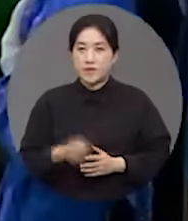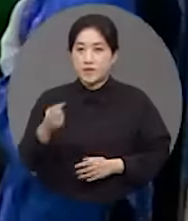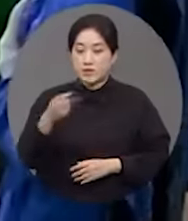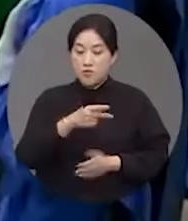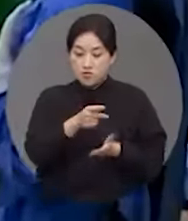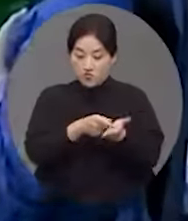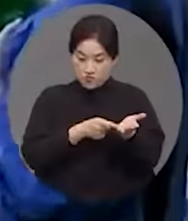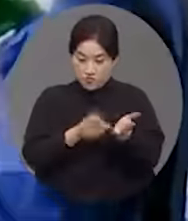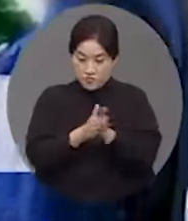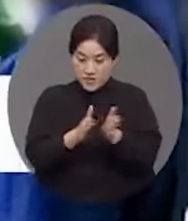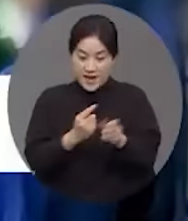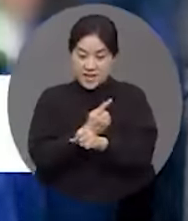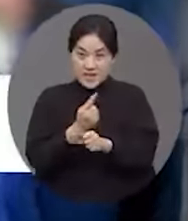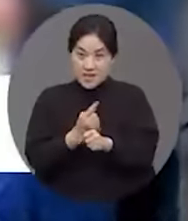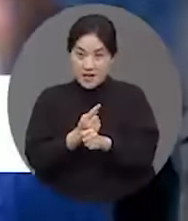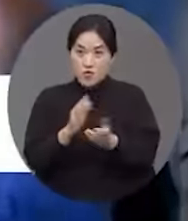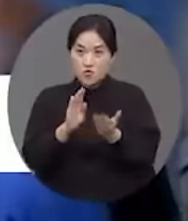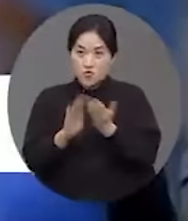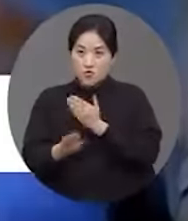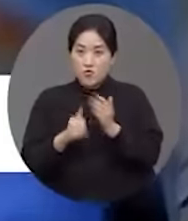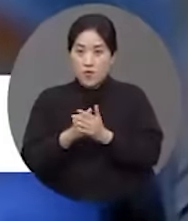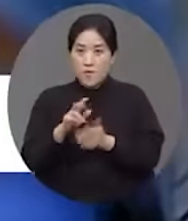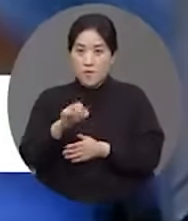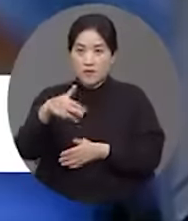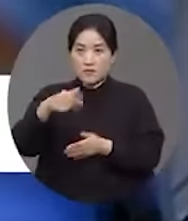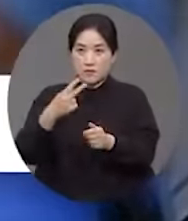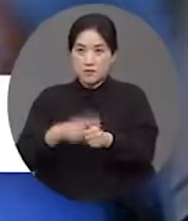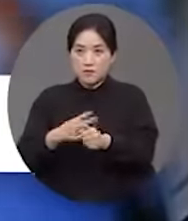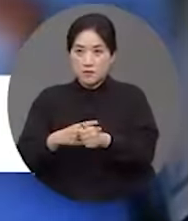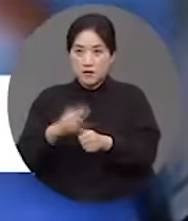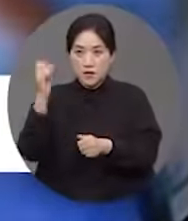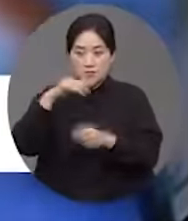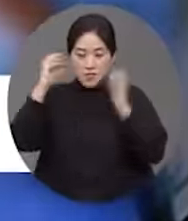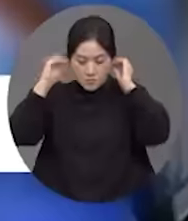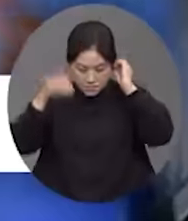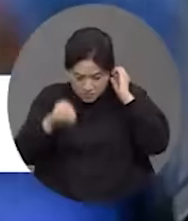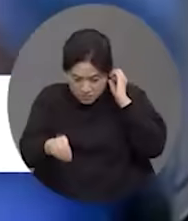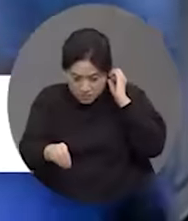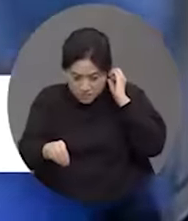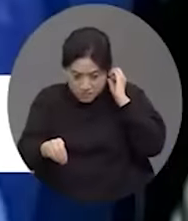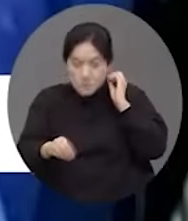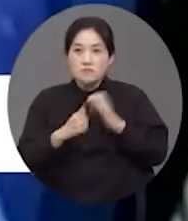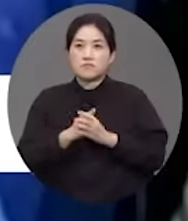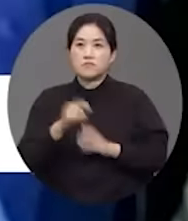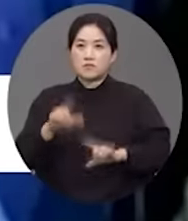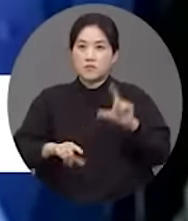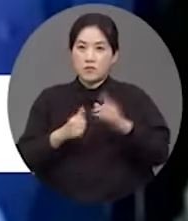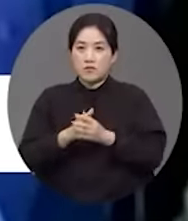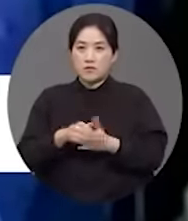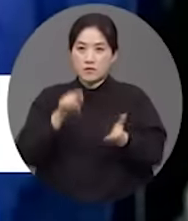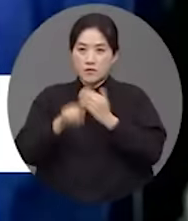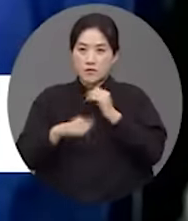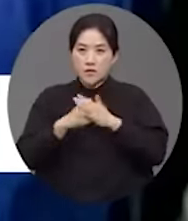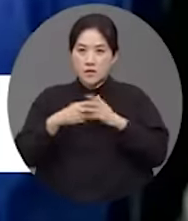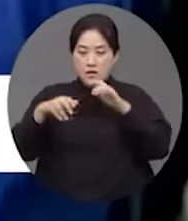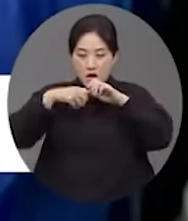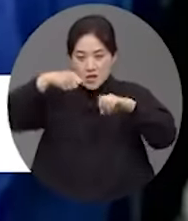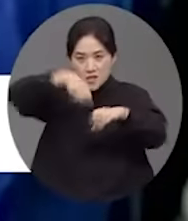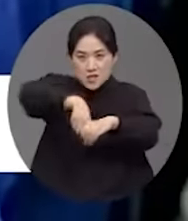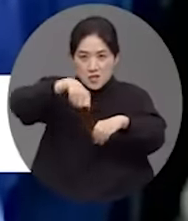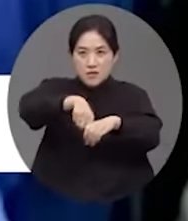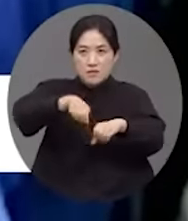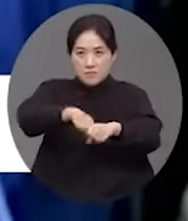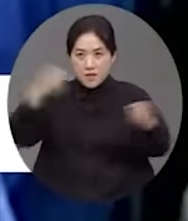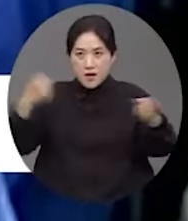그리고 수술 시작 1시간쯤 뒤 마취과 의사가 갑자기 청진기를 갖다 댑니다. 이어 기관, 삽관,